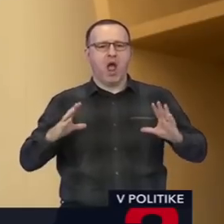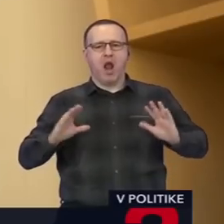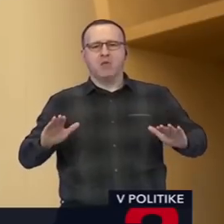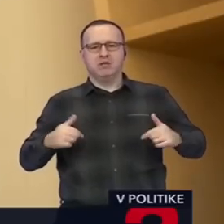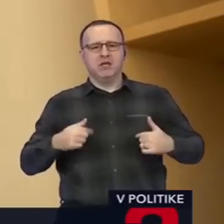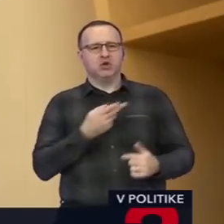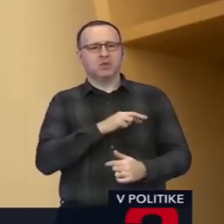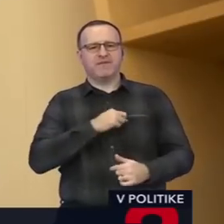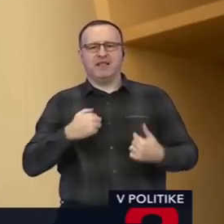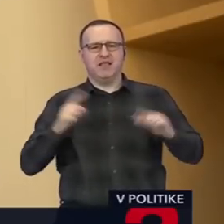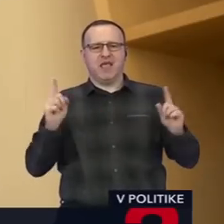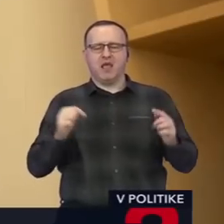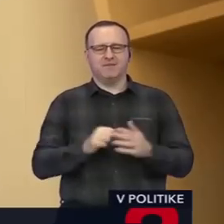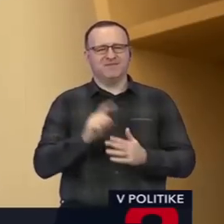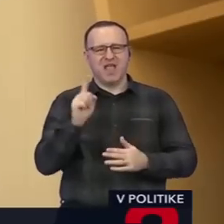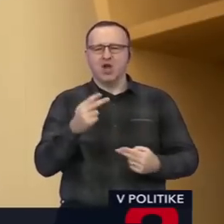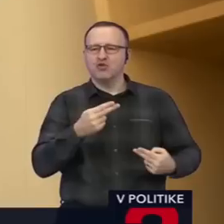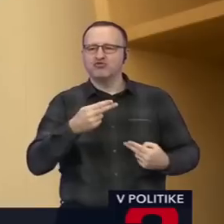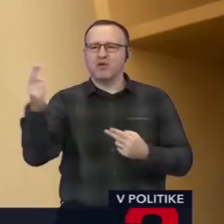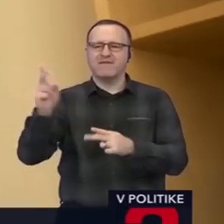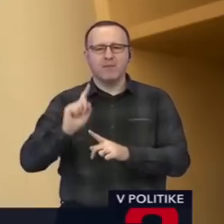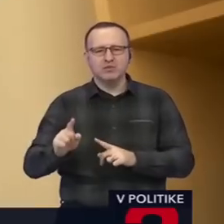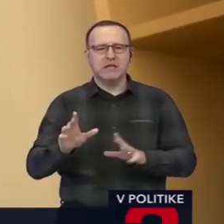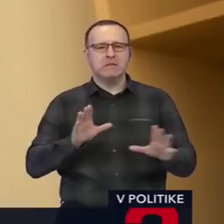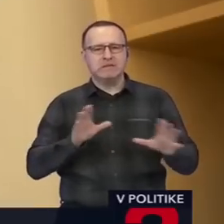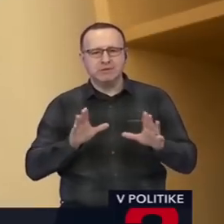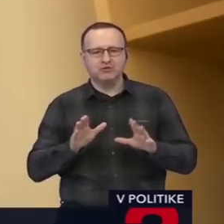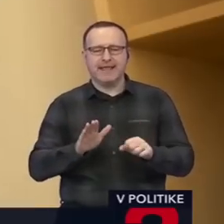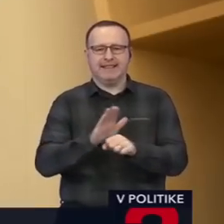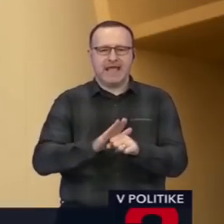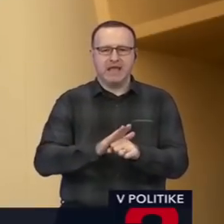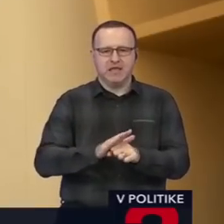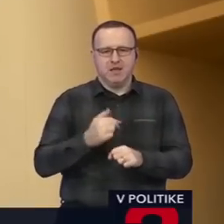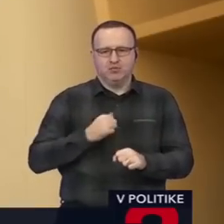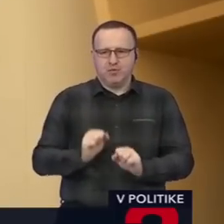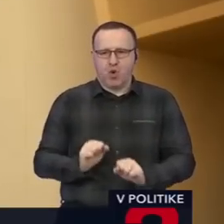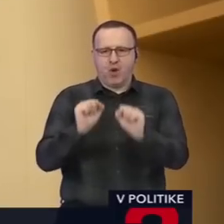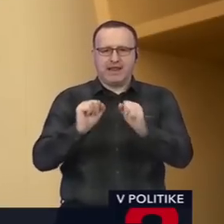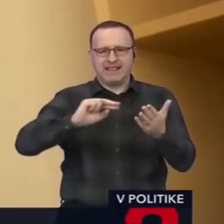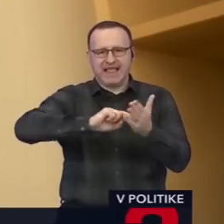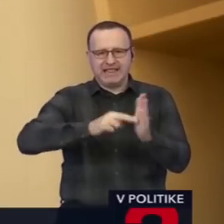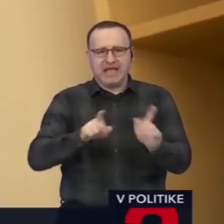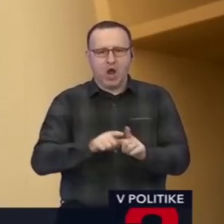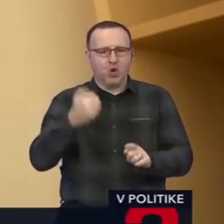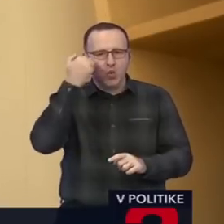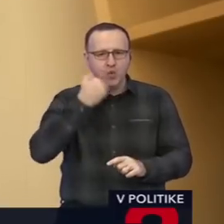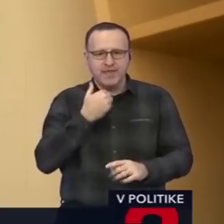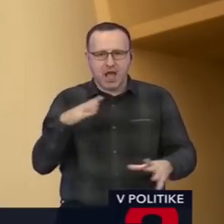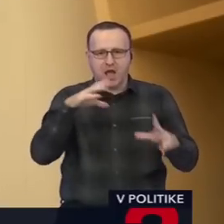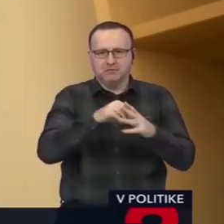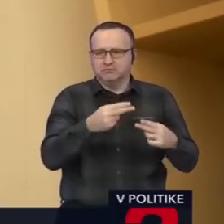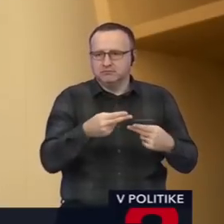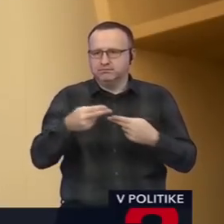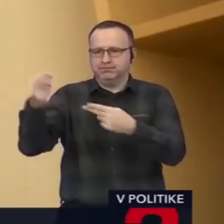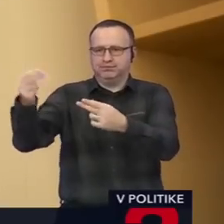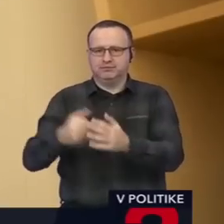odpovednosti voličom. To je o tom, že tá dodávka musí prebehnúť bezpečne. Potrebujeme chrániť našu techniku a ľudí, ktorí sú do jej presunu zapojení.